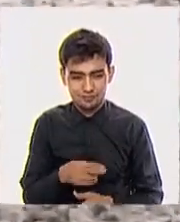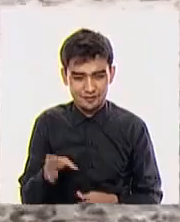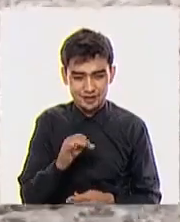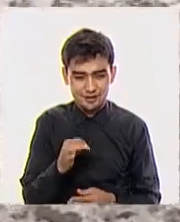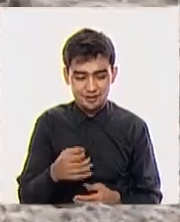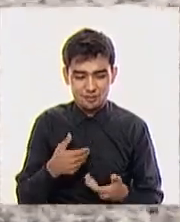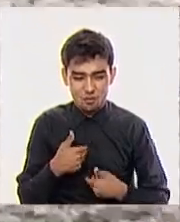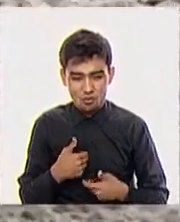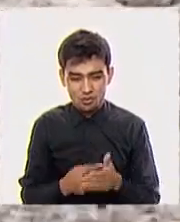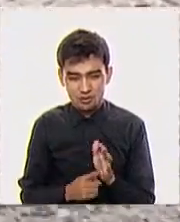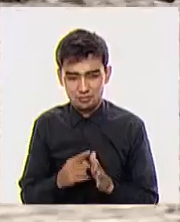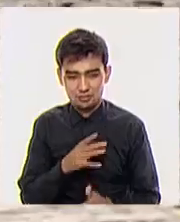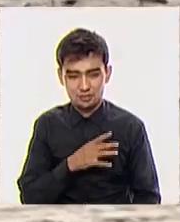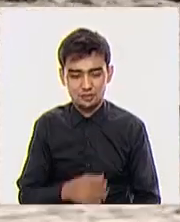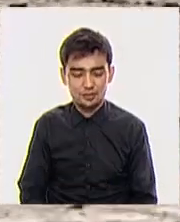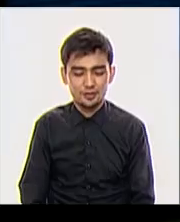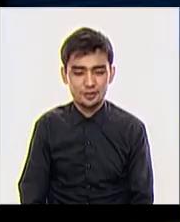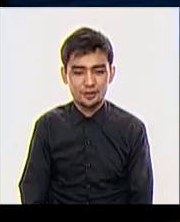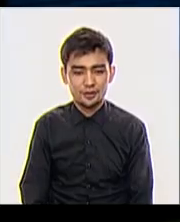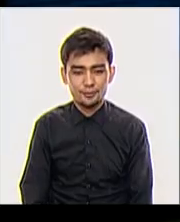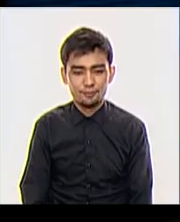көтерем болып қалған еді.